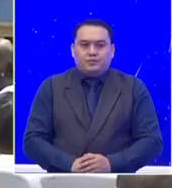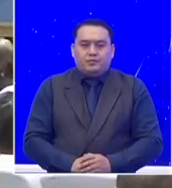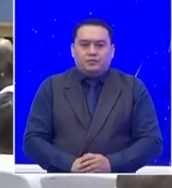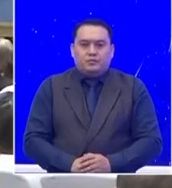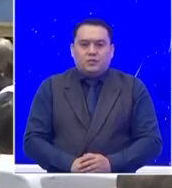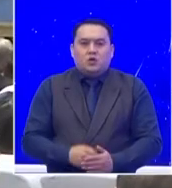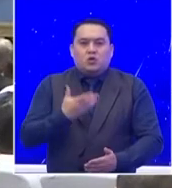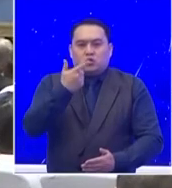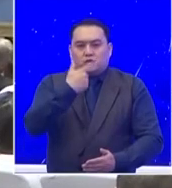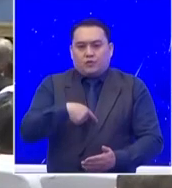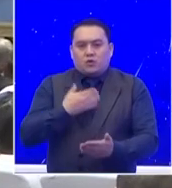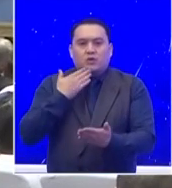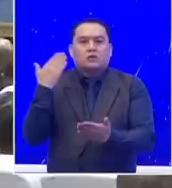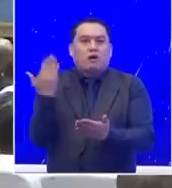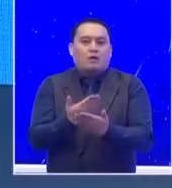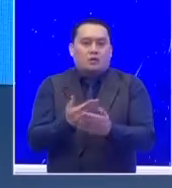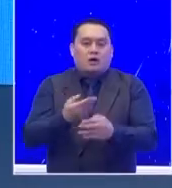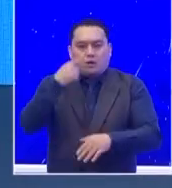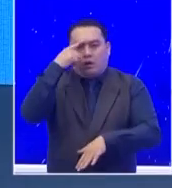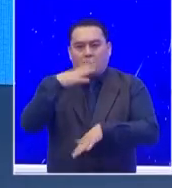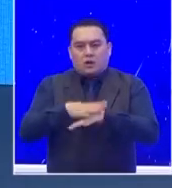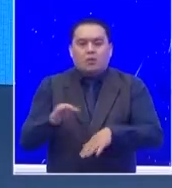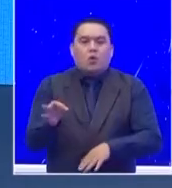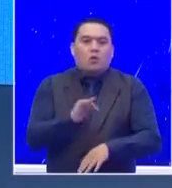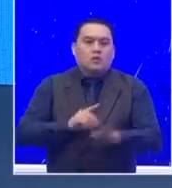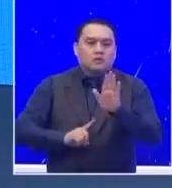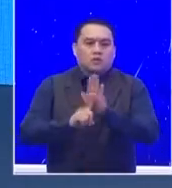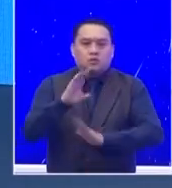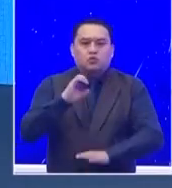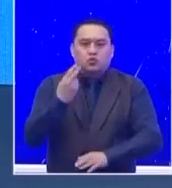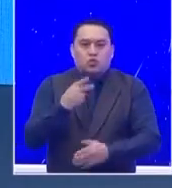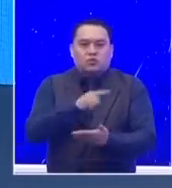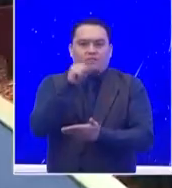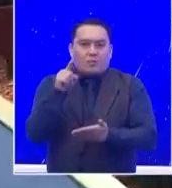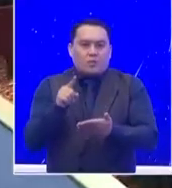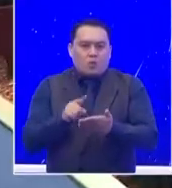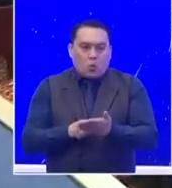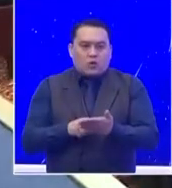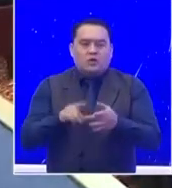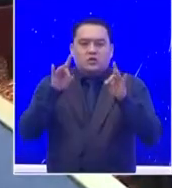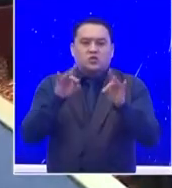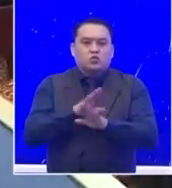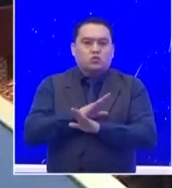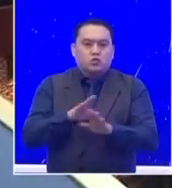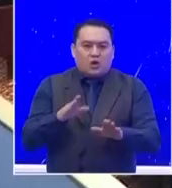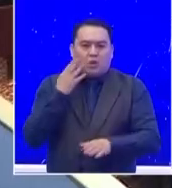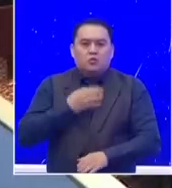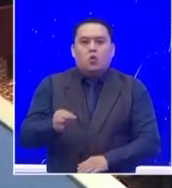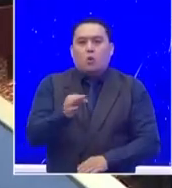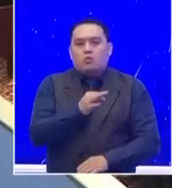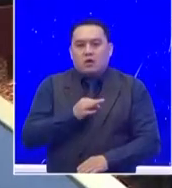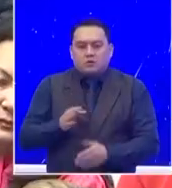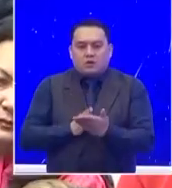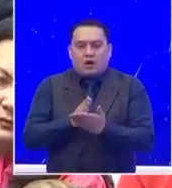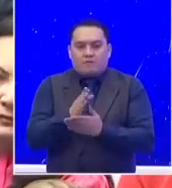Свой доклад первый руководитель Алматинской области Амандык Баталов начал с социальных вопросов. И это не случайно. Краем ЖТСУ взят курс